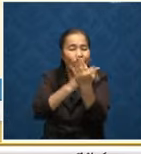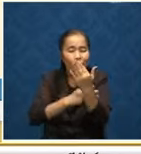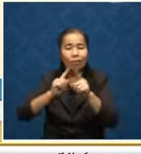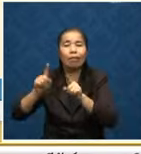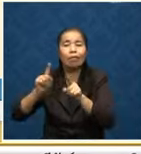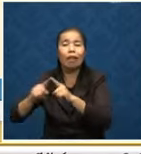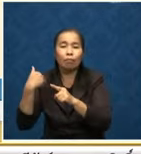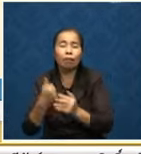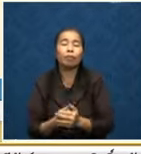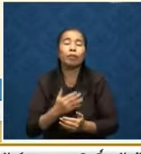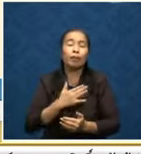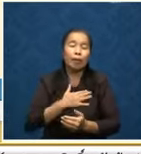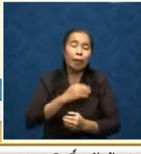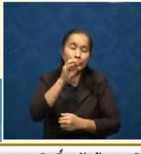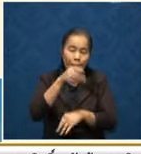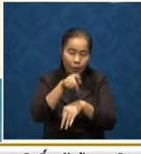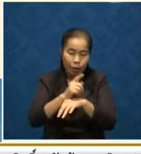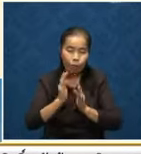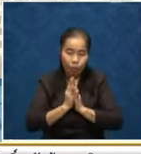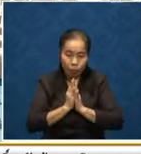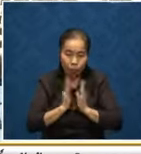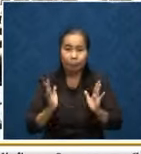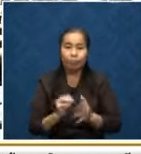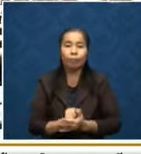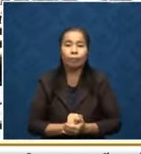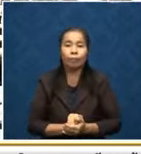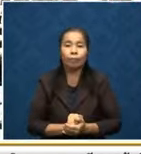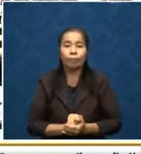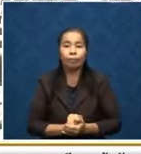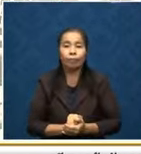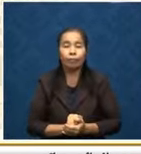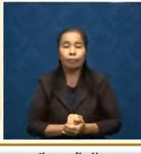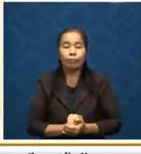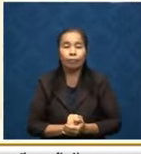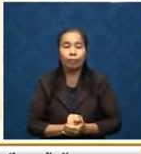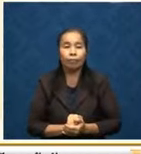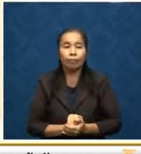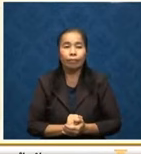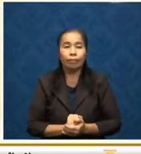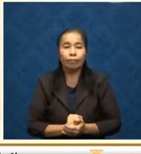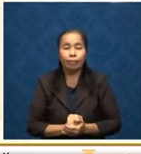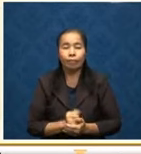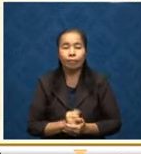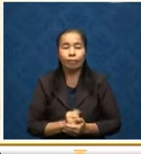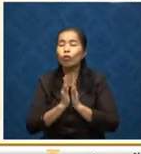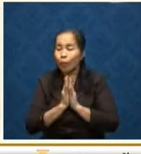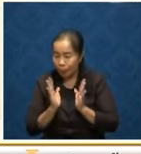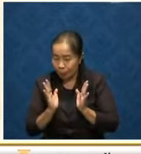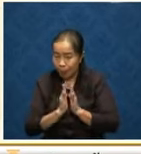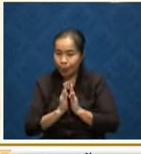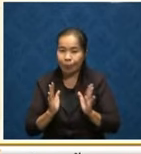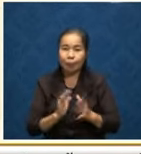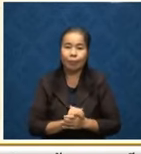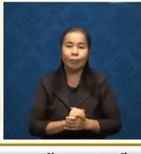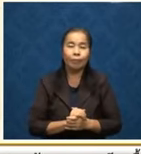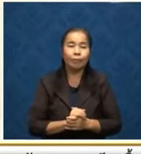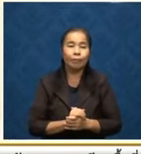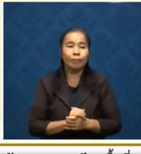ะครับก็เรียนท่านประธานครับขอบคุณครับ ครับขอบคุณคุณรังสิมันต์มากครับ